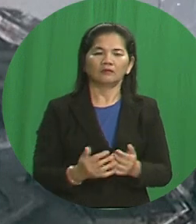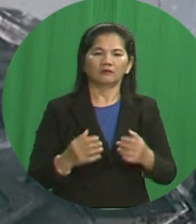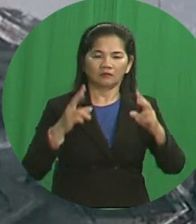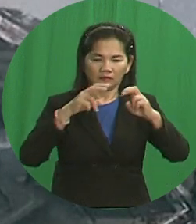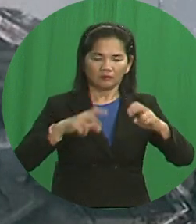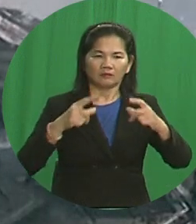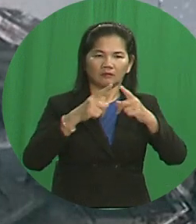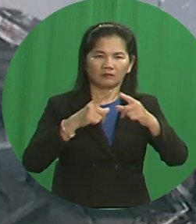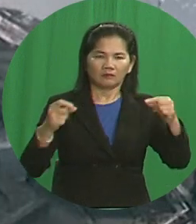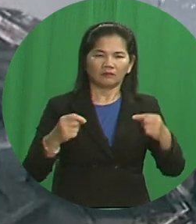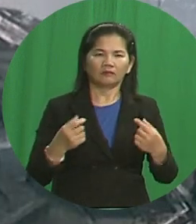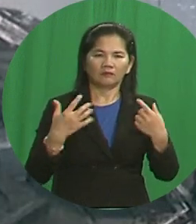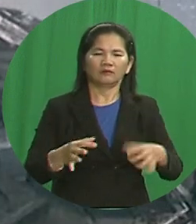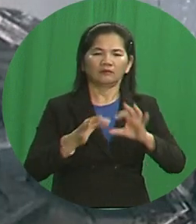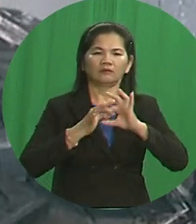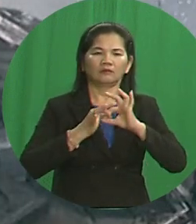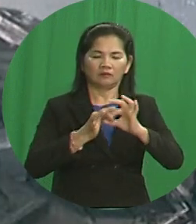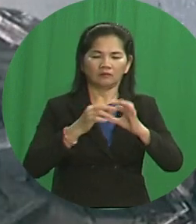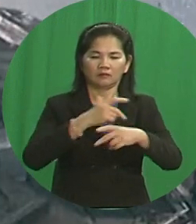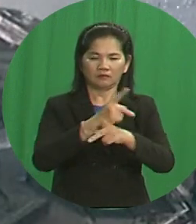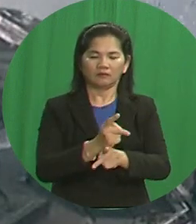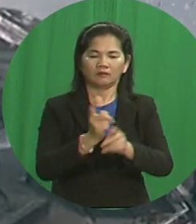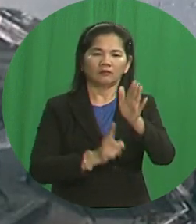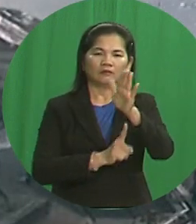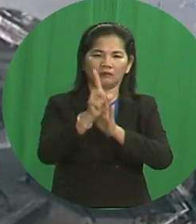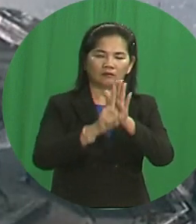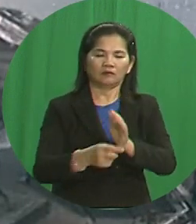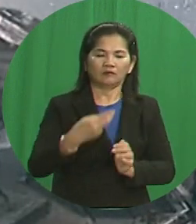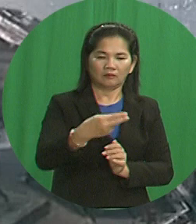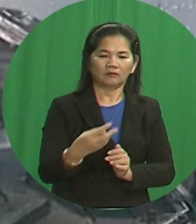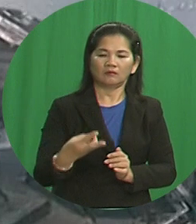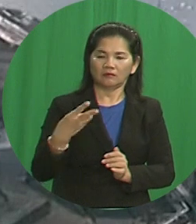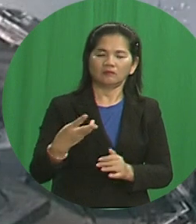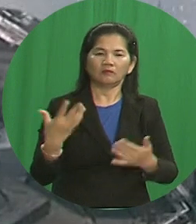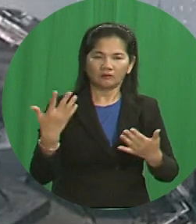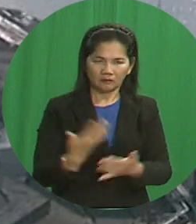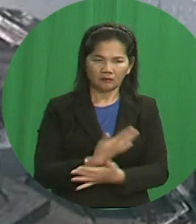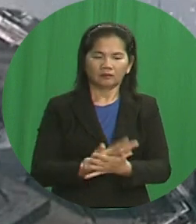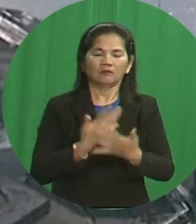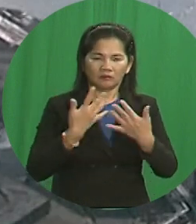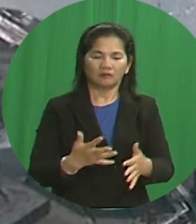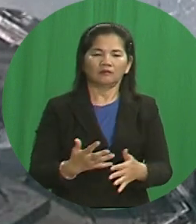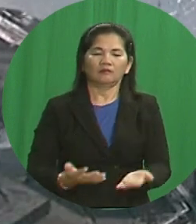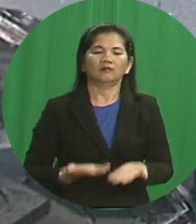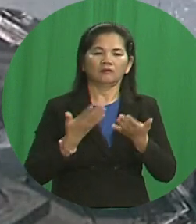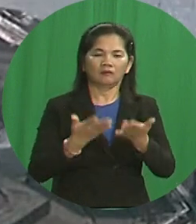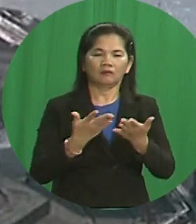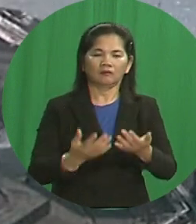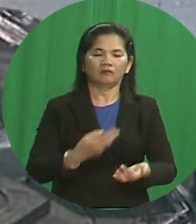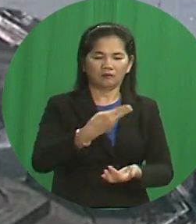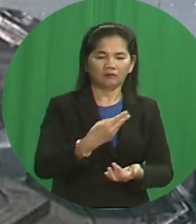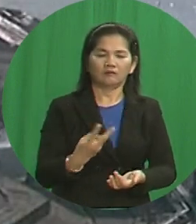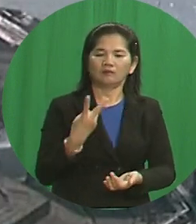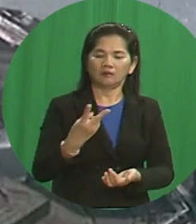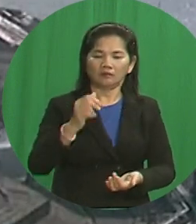កាសរបស់ជប៉ុនបានសហការគ្នាផលិតរ៉ុកកែត H3 ថ្មីរបស់ខ្លួនជាការស្នងដំណើរនៃរ៉ុកកែត